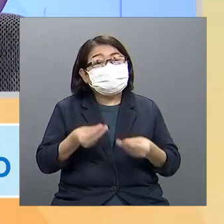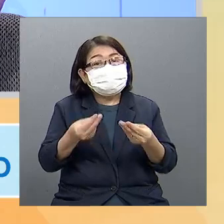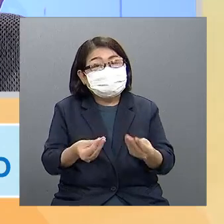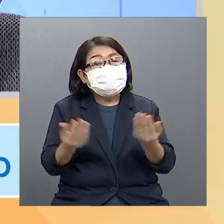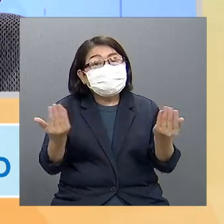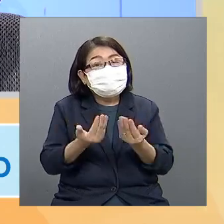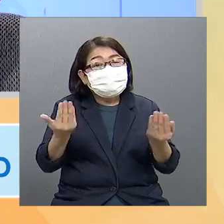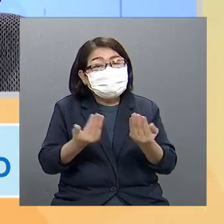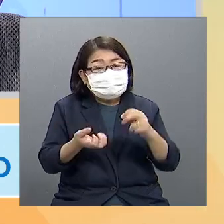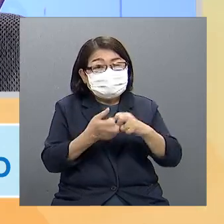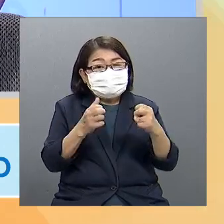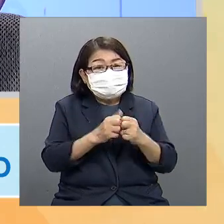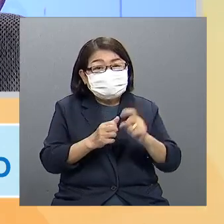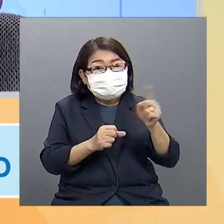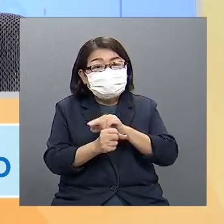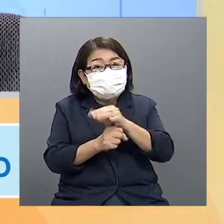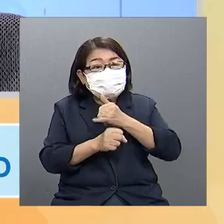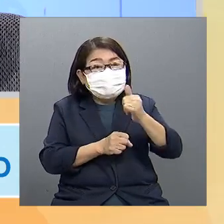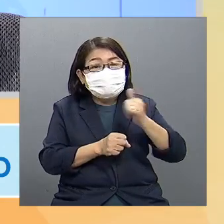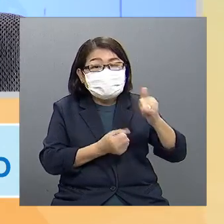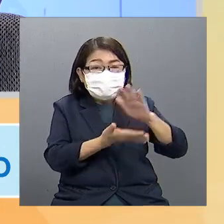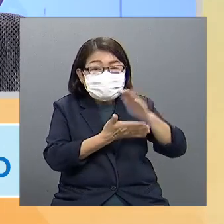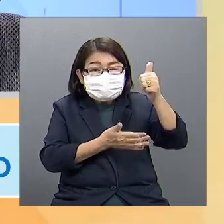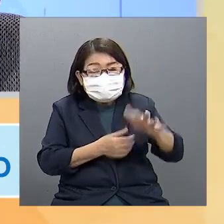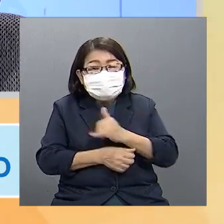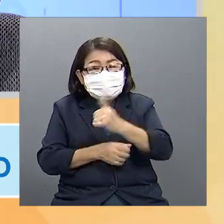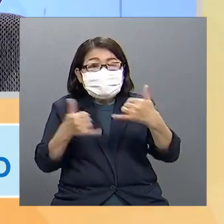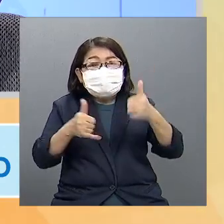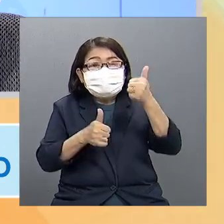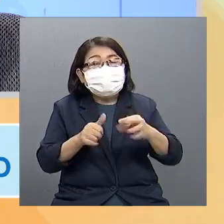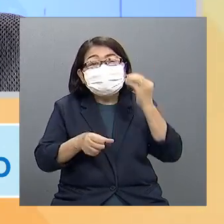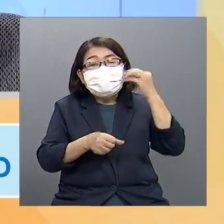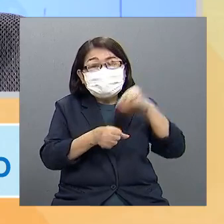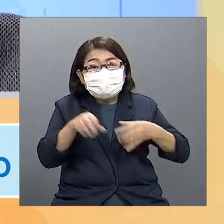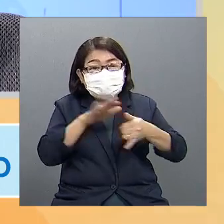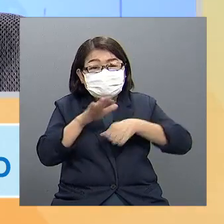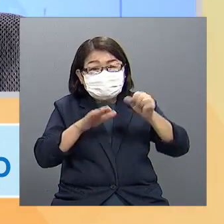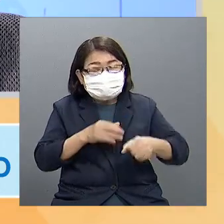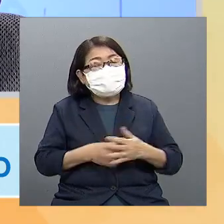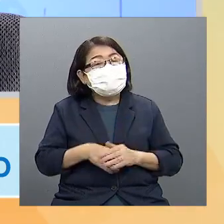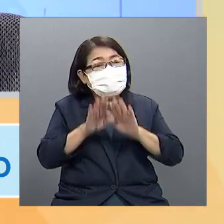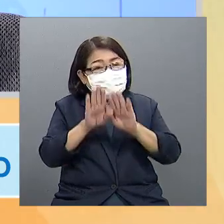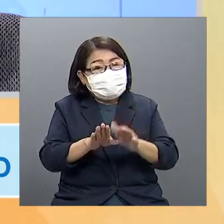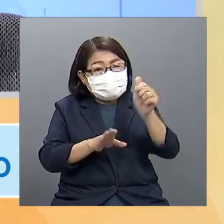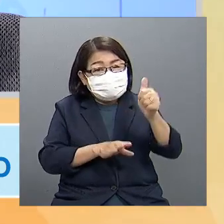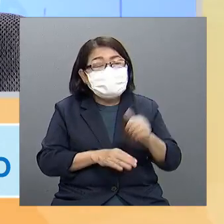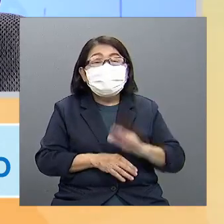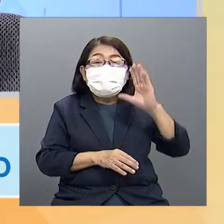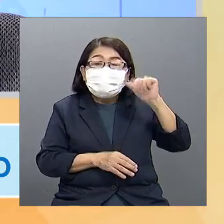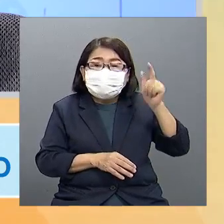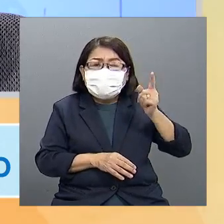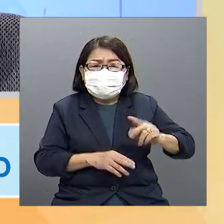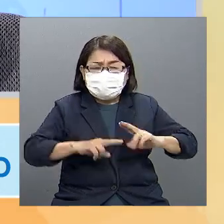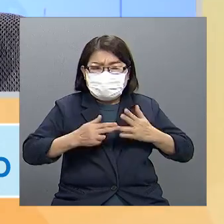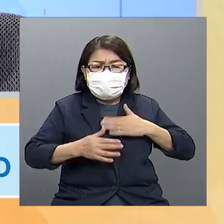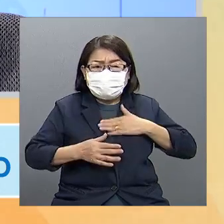ที่พวกเขาต้องอยู่ที่บ้านนะคะอยากให้คุณหมอฝากทิ้งท้ายอย่างนี้ค่ะแล้วการเตรียมพร้อมระหว่างคุณพ่อคุณแม่ล่ะคะเขาต้องเตรียมตัวยังไงเตรียมไม่เสร็จหรือว่